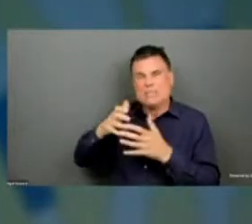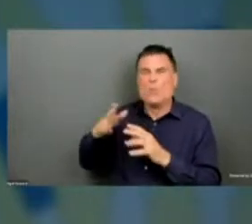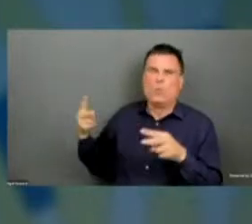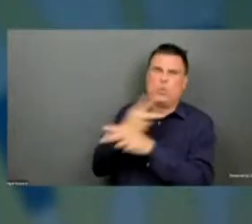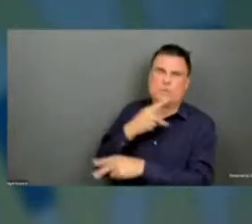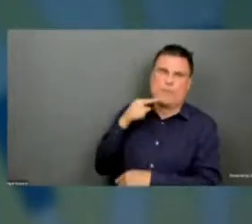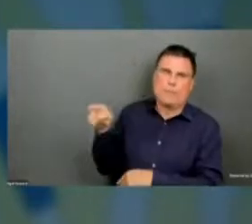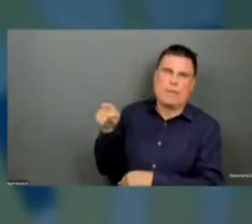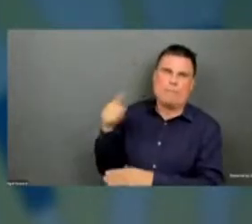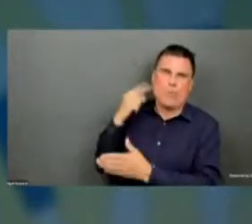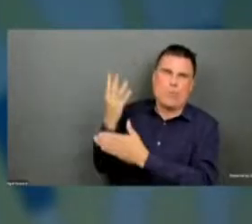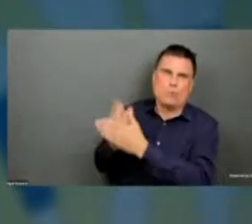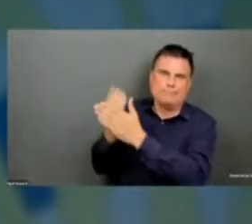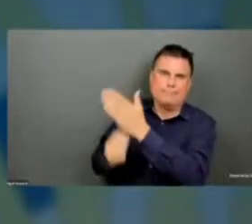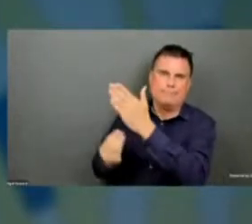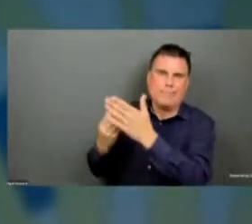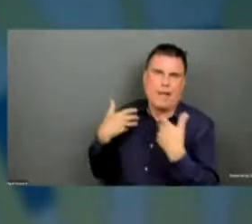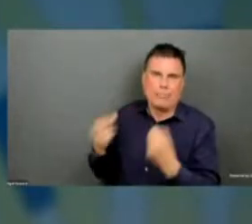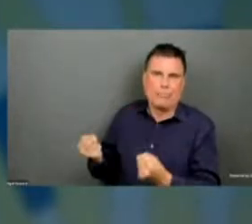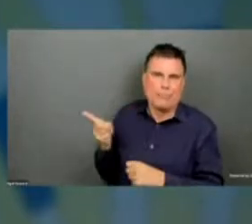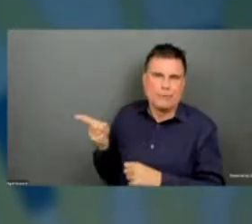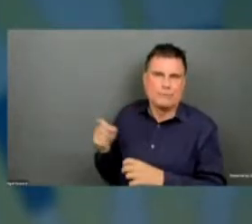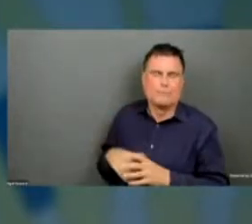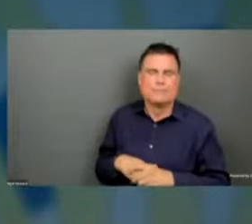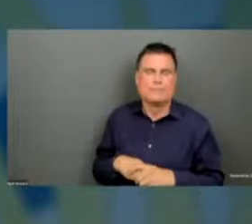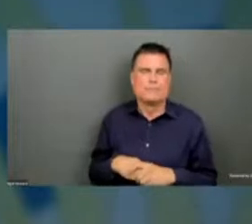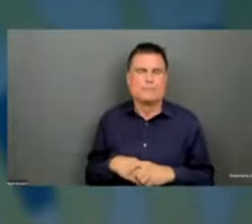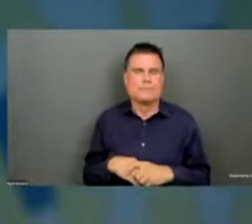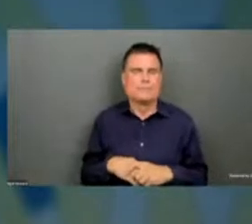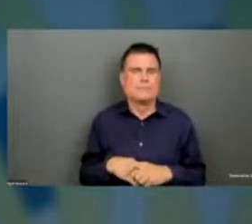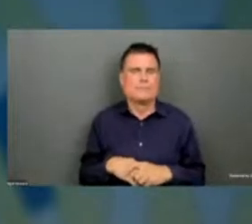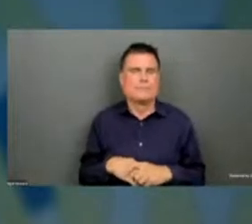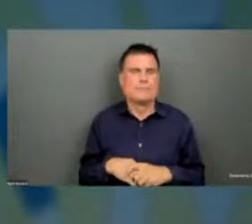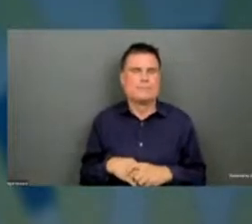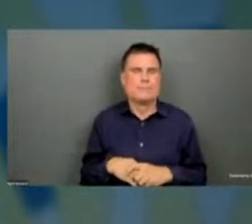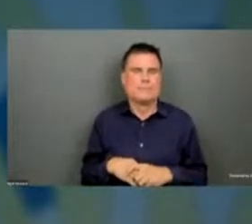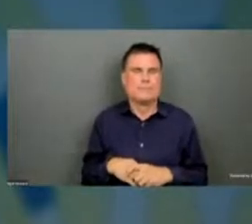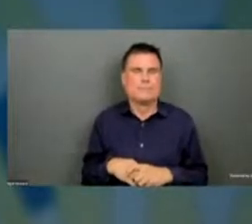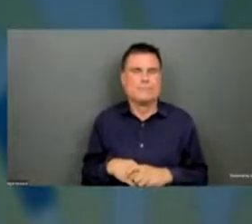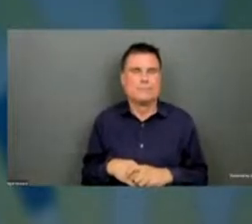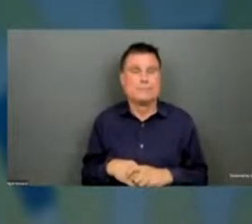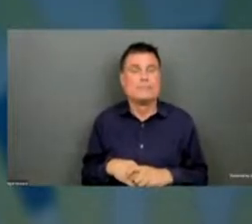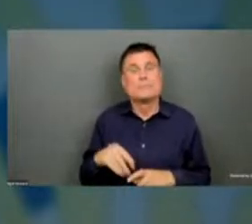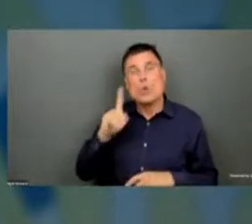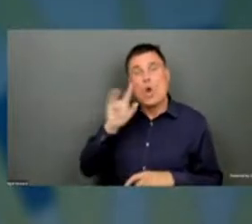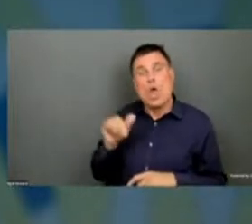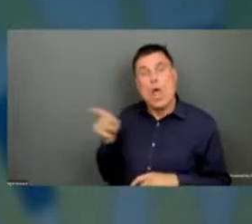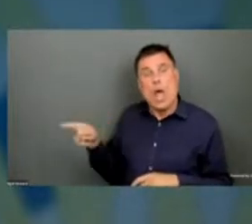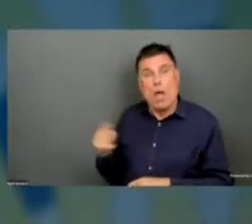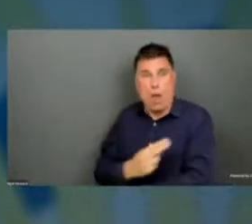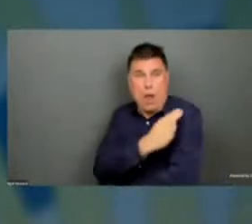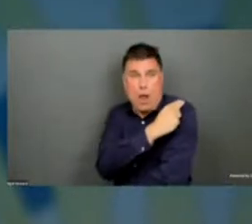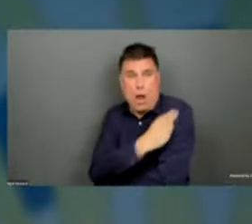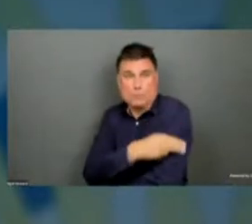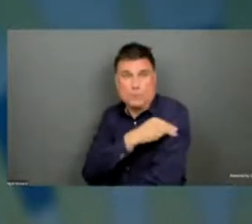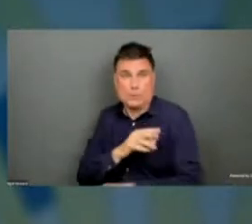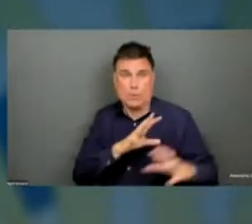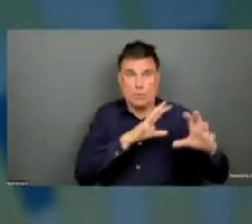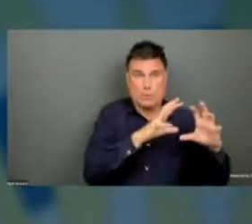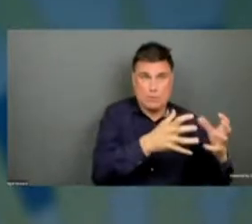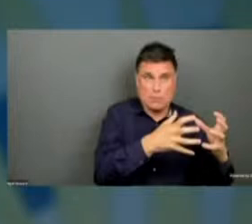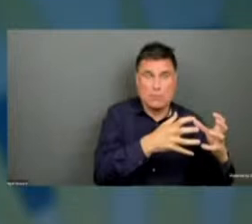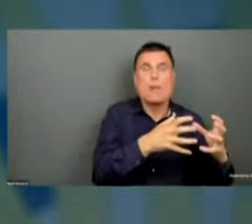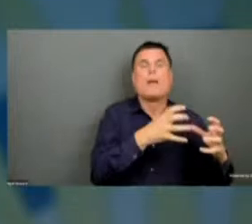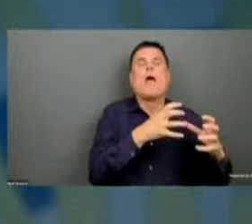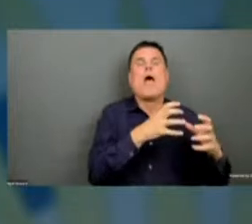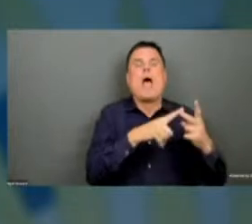review of the data looking 这个 at the 是重症监 distribution of 护 cases, 的这个住院的情况，大家可以看到这个咖啡色